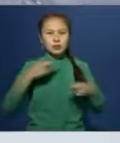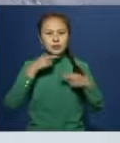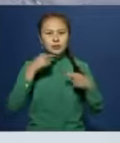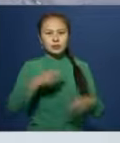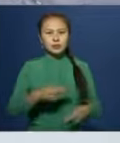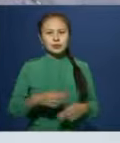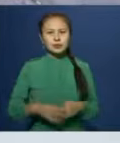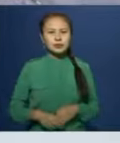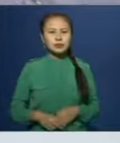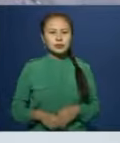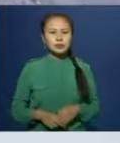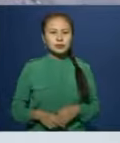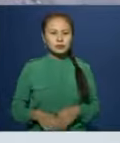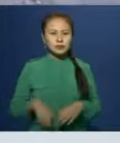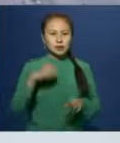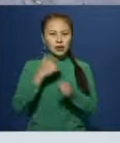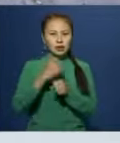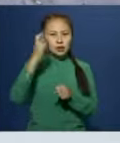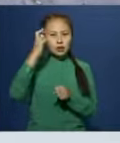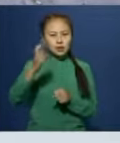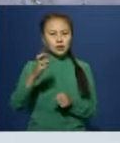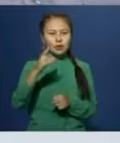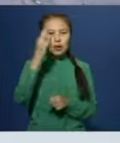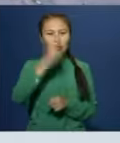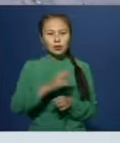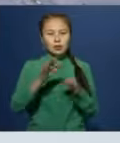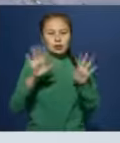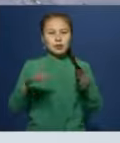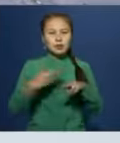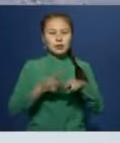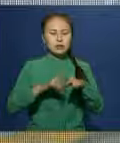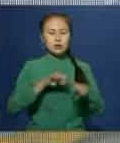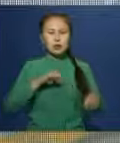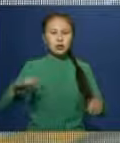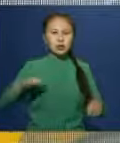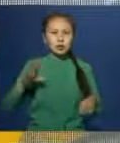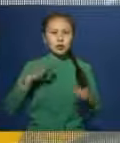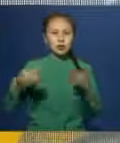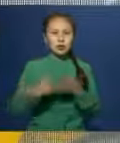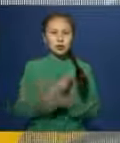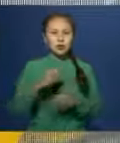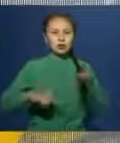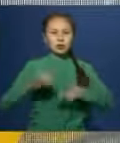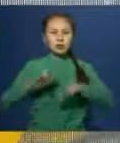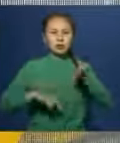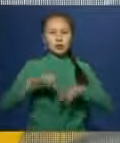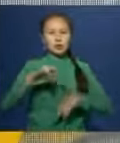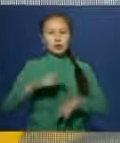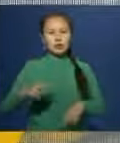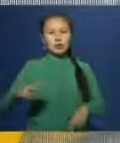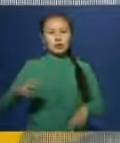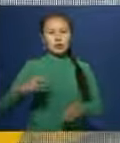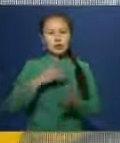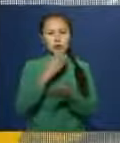мән беріп келеді. Мемлекет басшысының қолдауымен теміржол саласы қарқынды дамып жатыр. Жаңа теміржолдар салынып, теміржол инфрақұрылымы